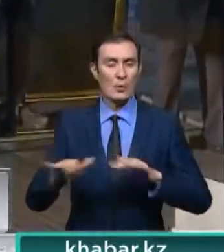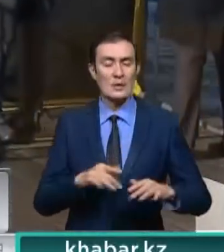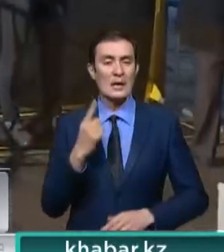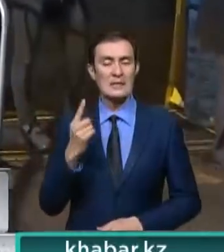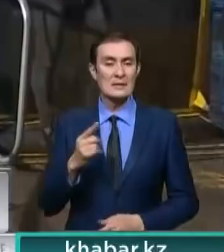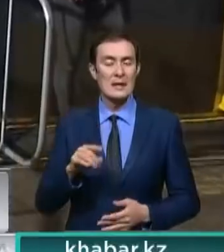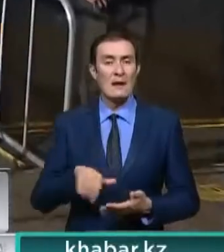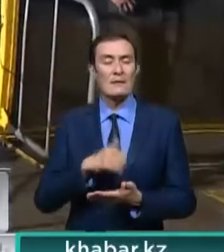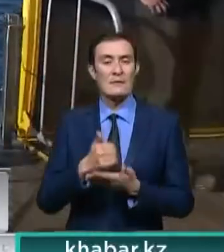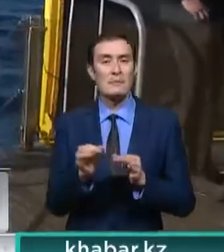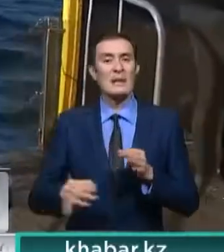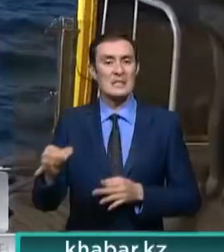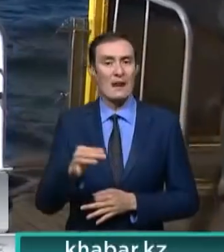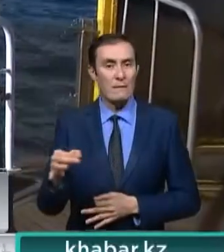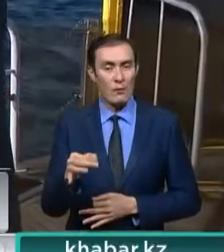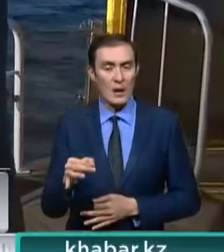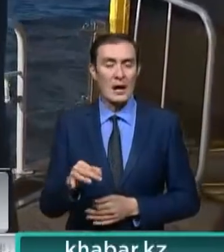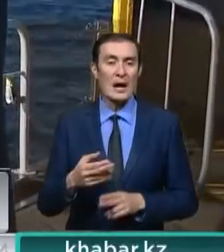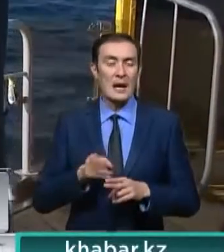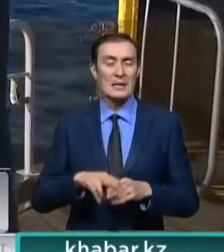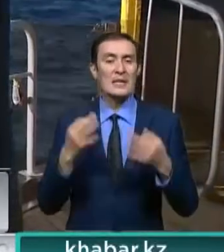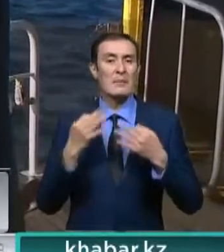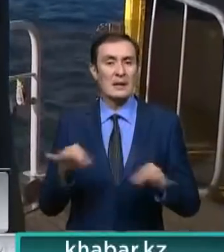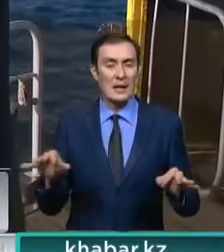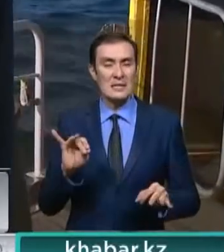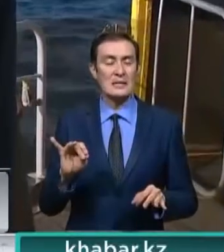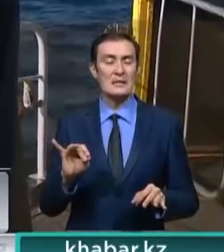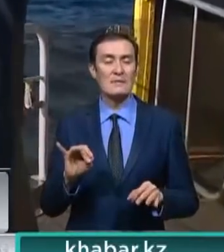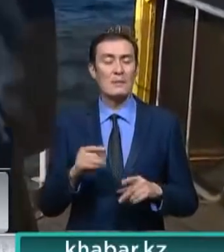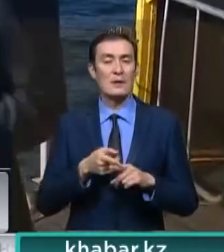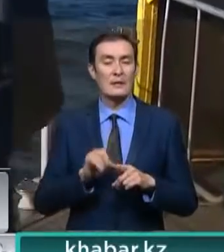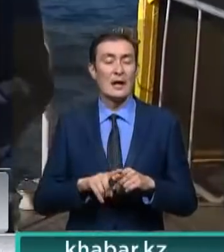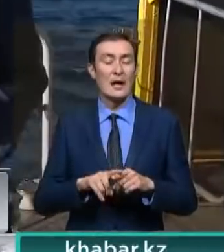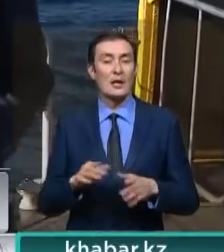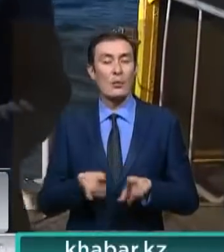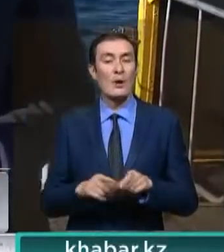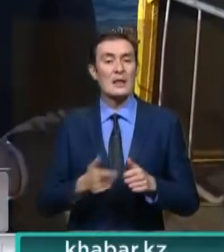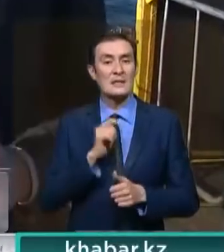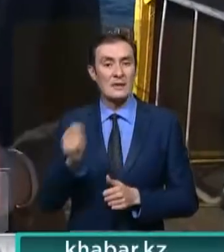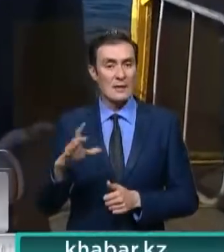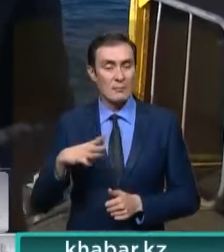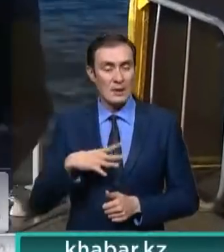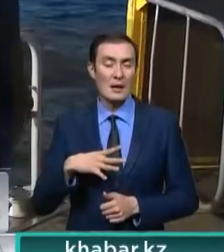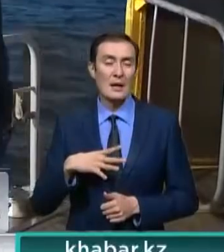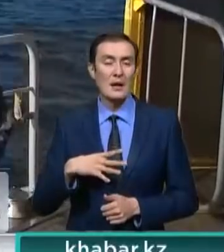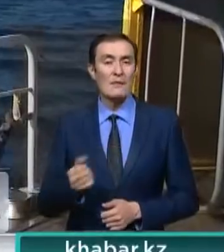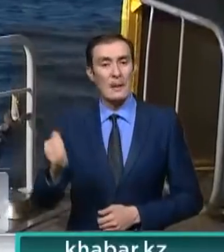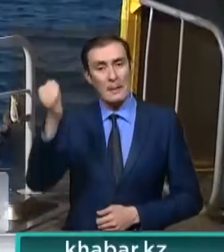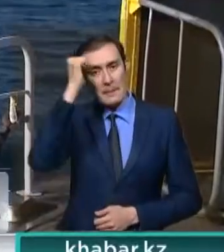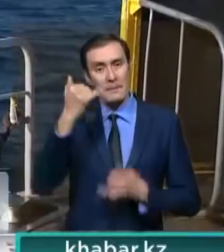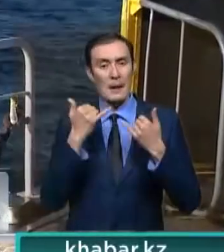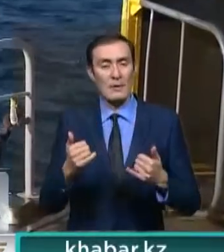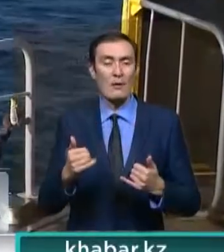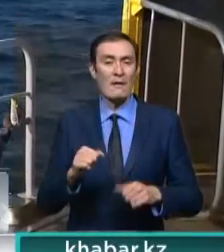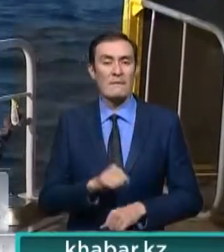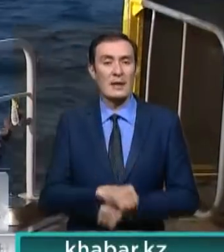из принцевых островов, а именно на острове демократии и свободы. Такое название он получил в память о